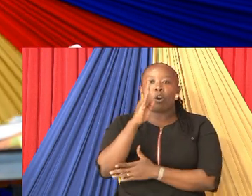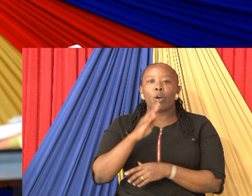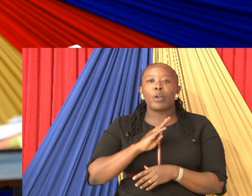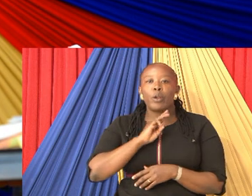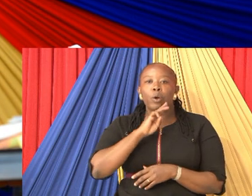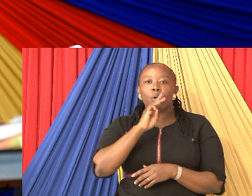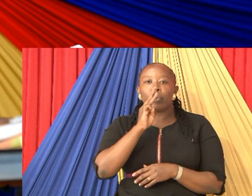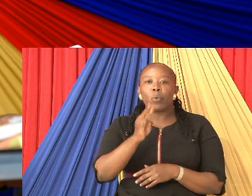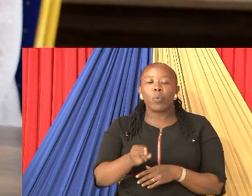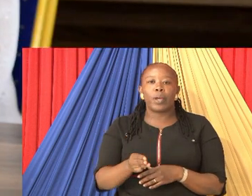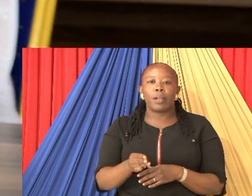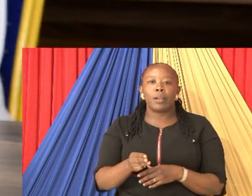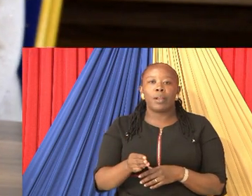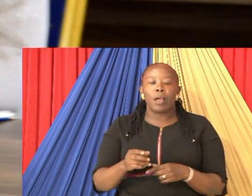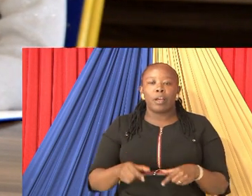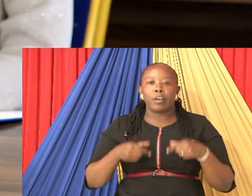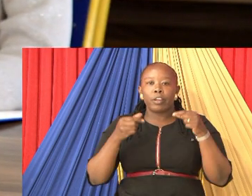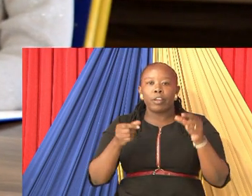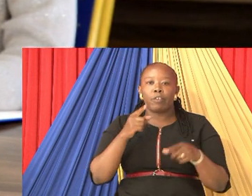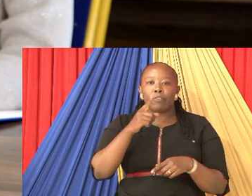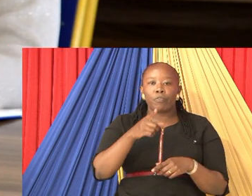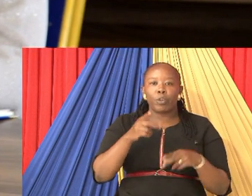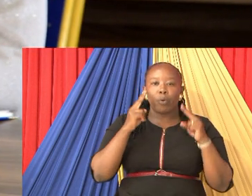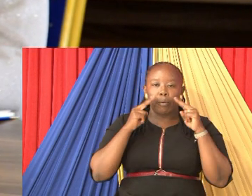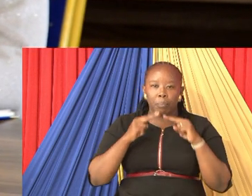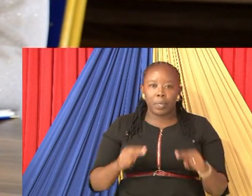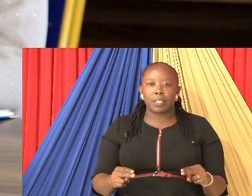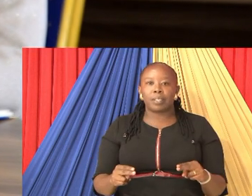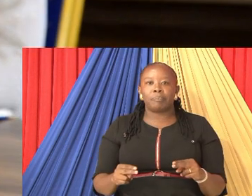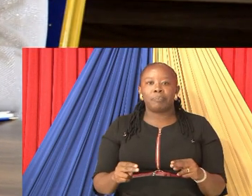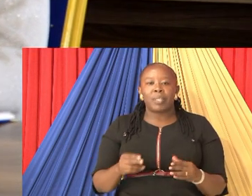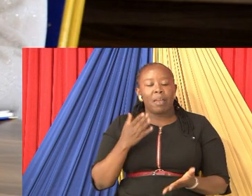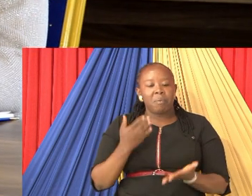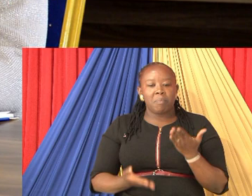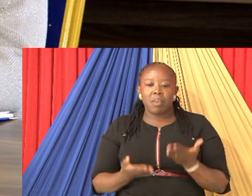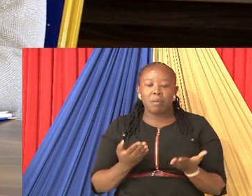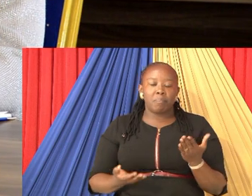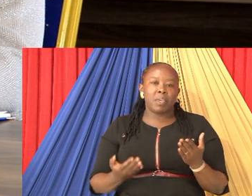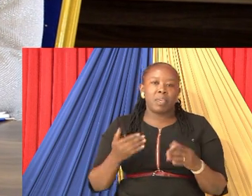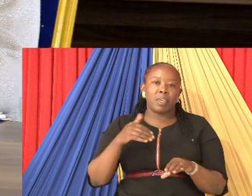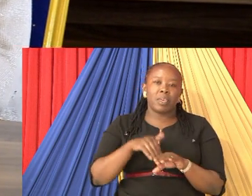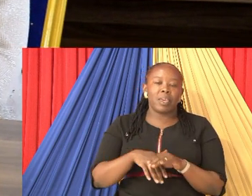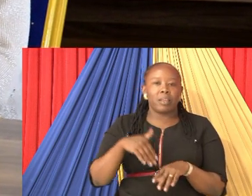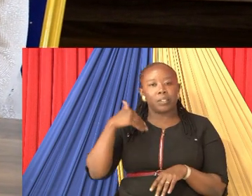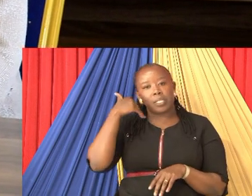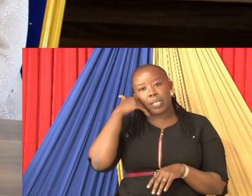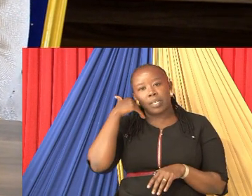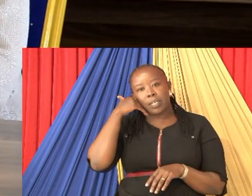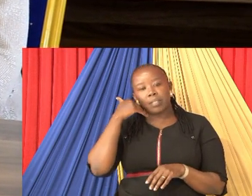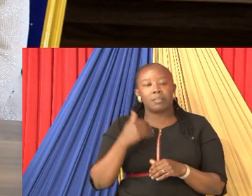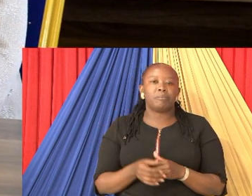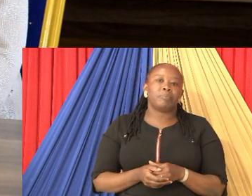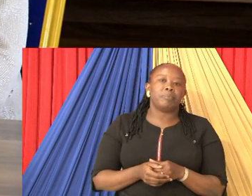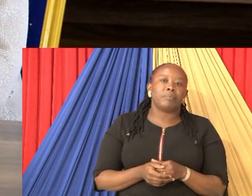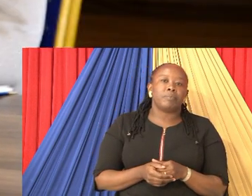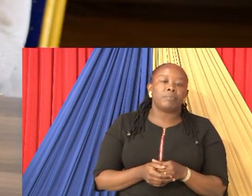nayo. Hali ya ugonjwa, hali ya kufiwa, hali ya mambo yote tuliyo nayo, ukishukuru Mungu katika hiyo